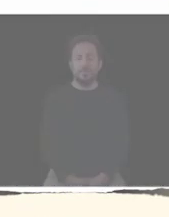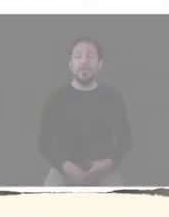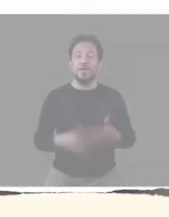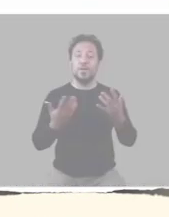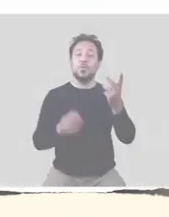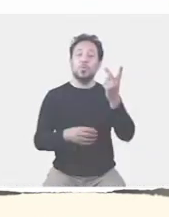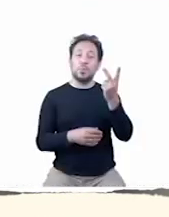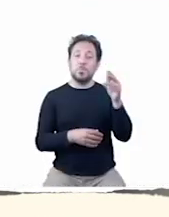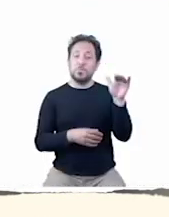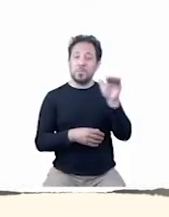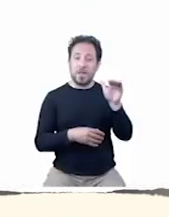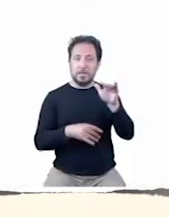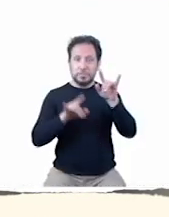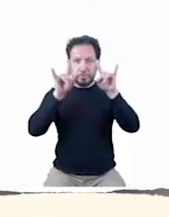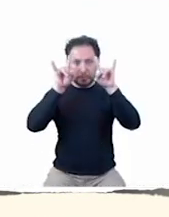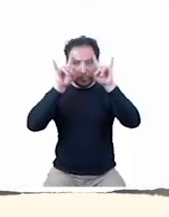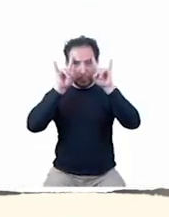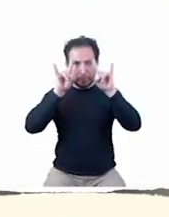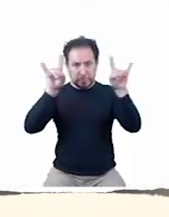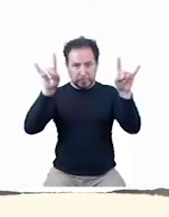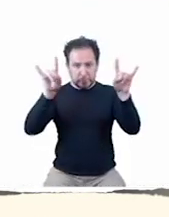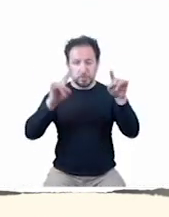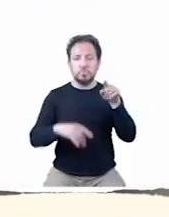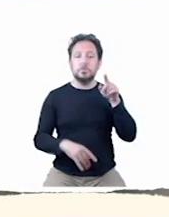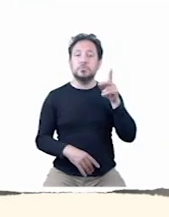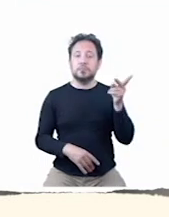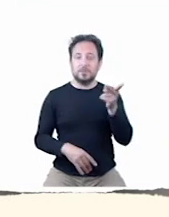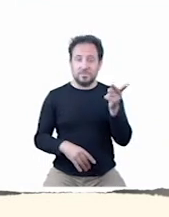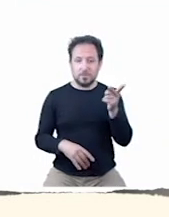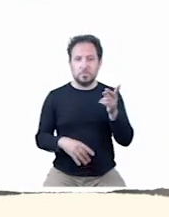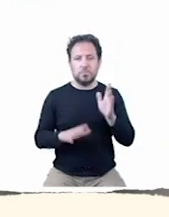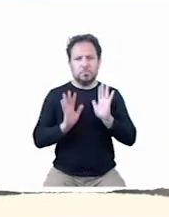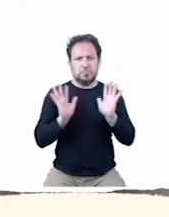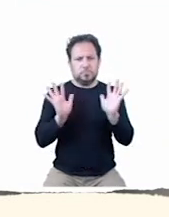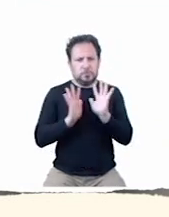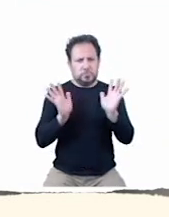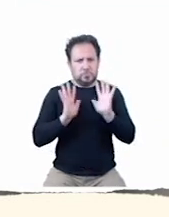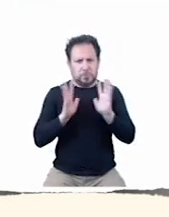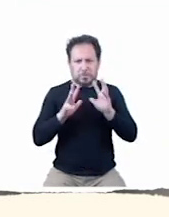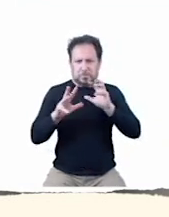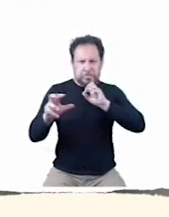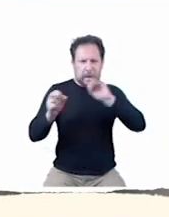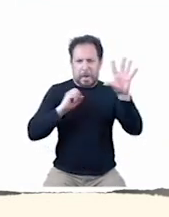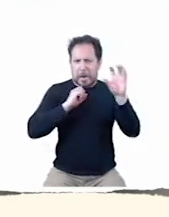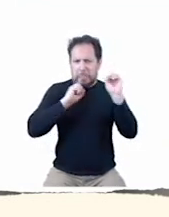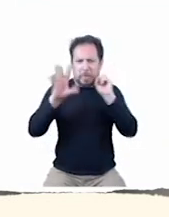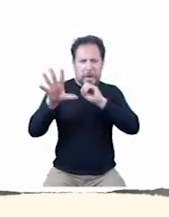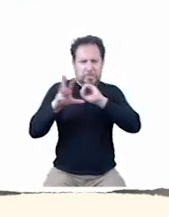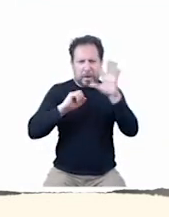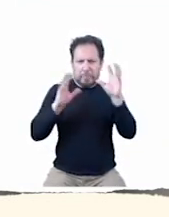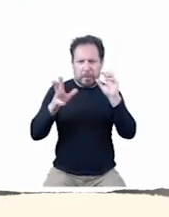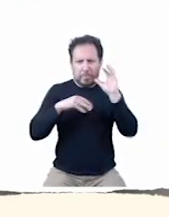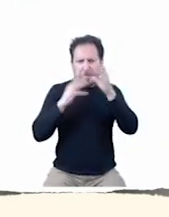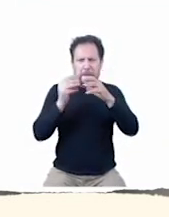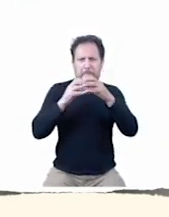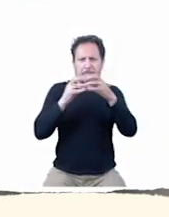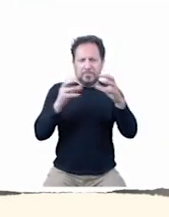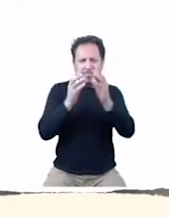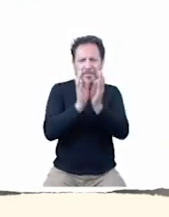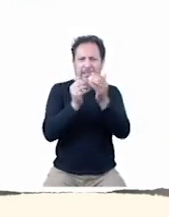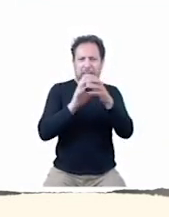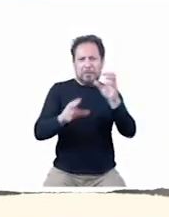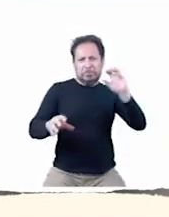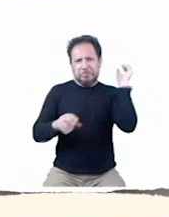I piccoli mostri facevano le boccacce, lanciavano mattoncini, urlavano.